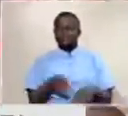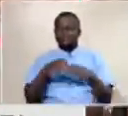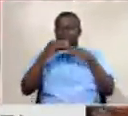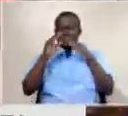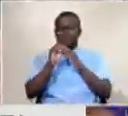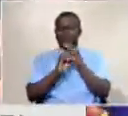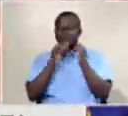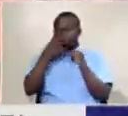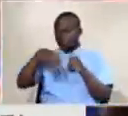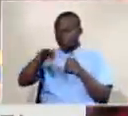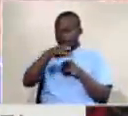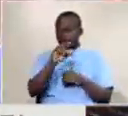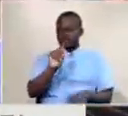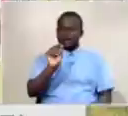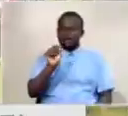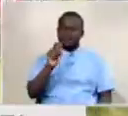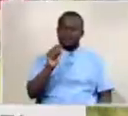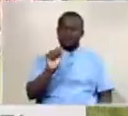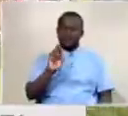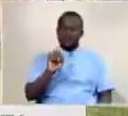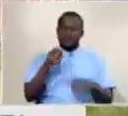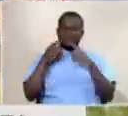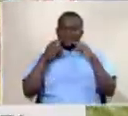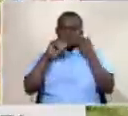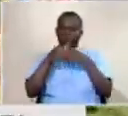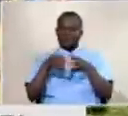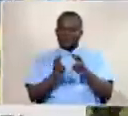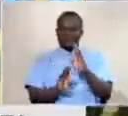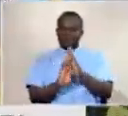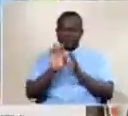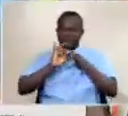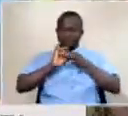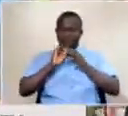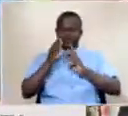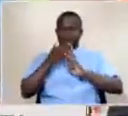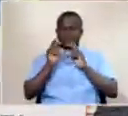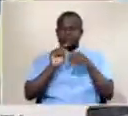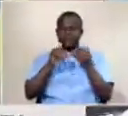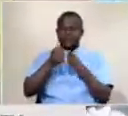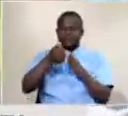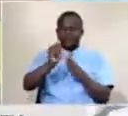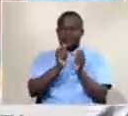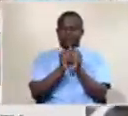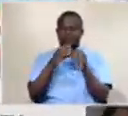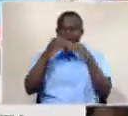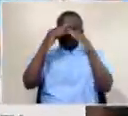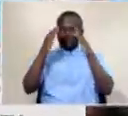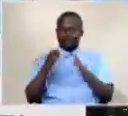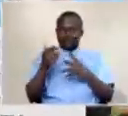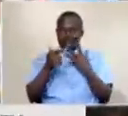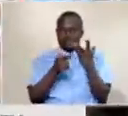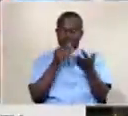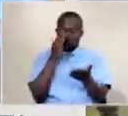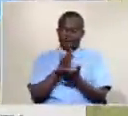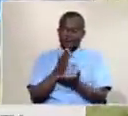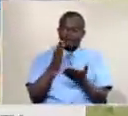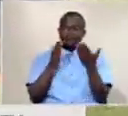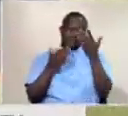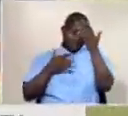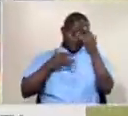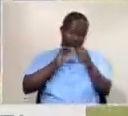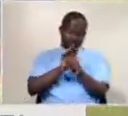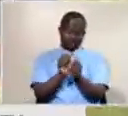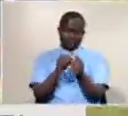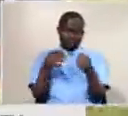Umuyobozi w'akarere ka Muhanga Kayitare Jacqueline avuga ko uburyo buzazamura ubusabane hagati y'abaturage ubwabo kimwe n'ubuyobozi ikintu cyari cyarahagaritswe n'icyorezo